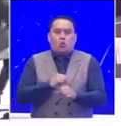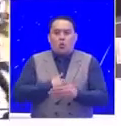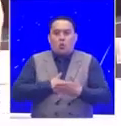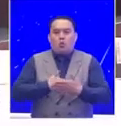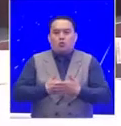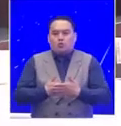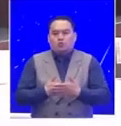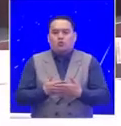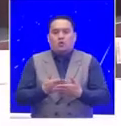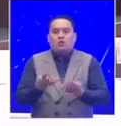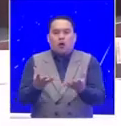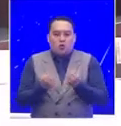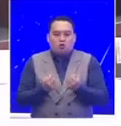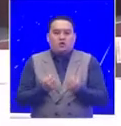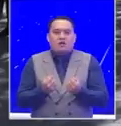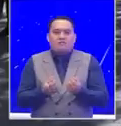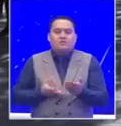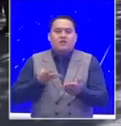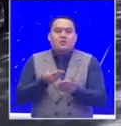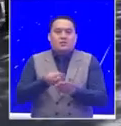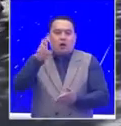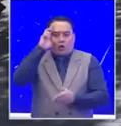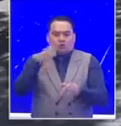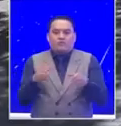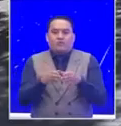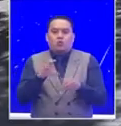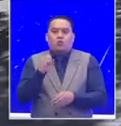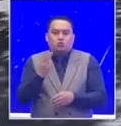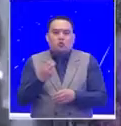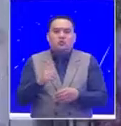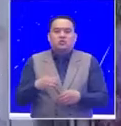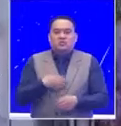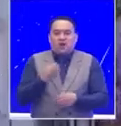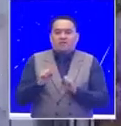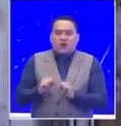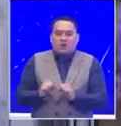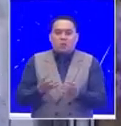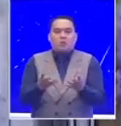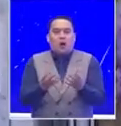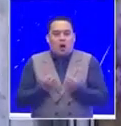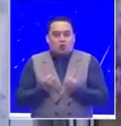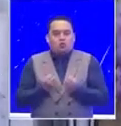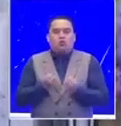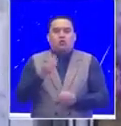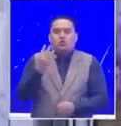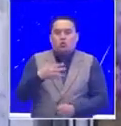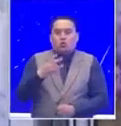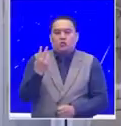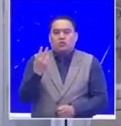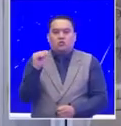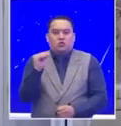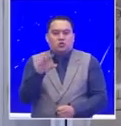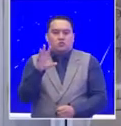без оплаты труда, получат выплаты из Государственного фонда социального страхования. Однако для получения средств в размере